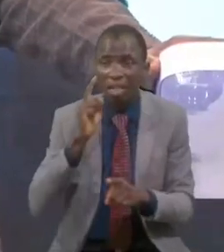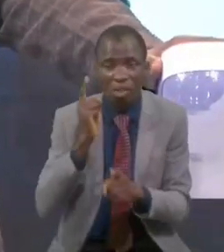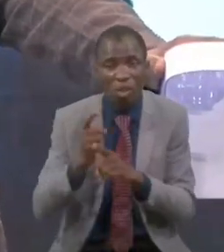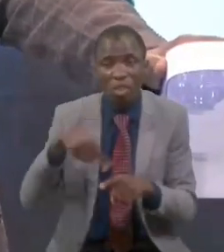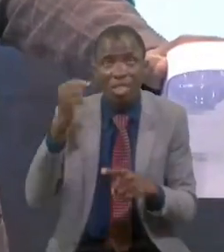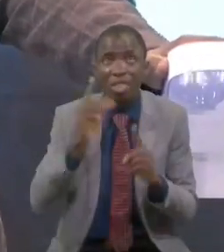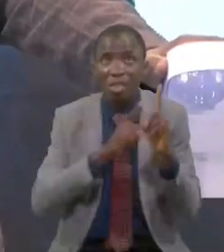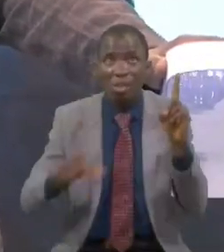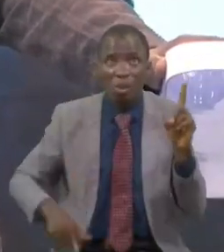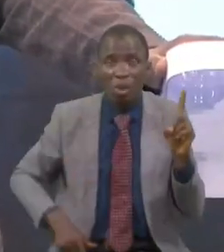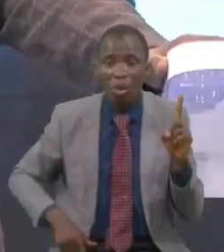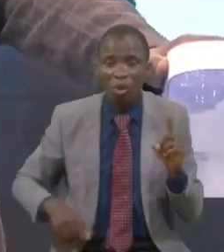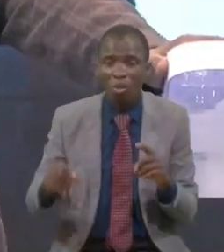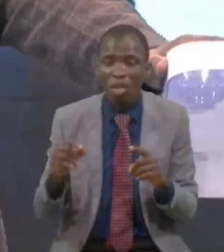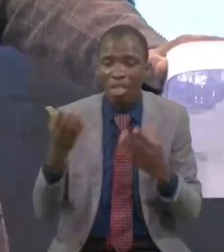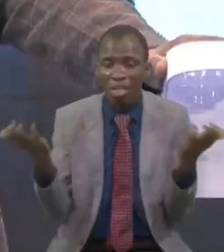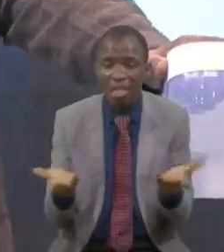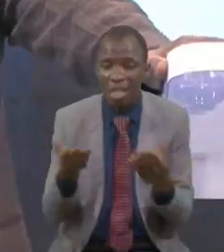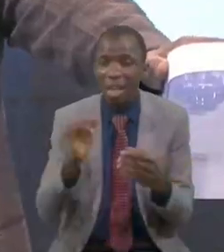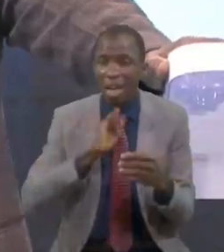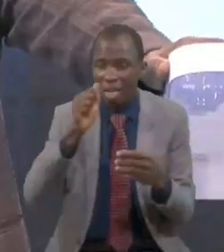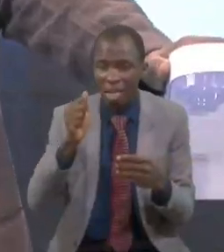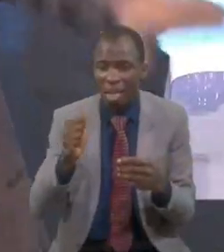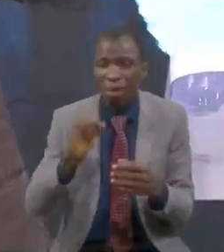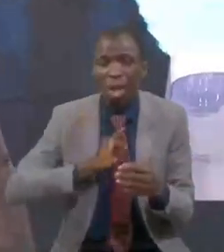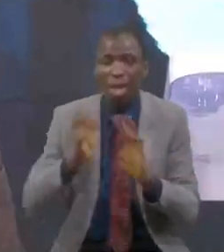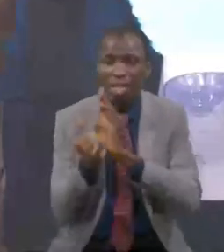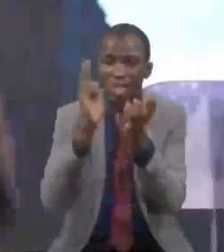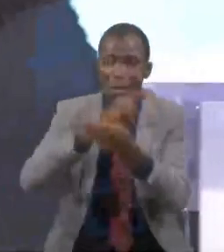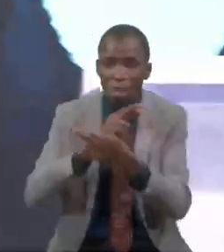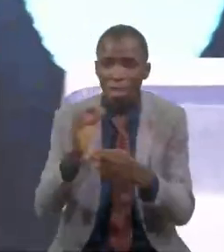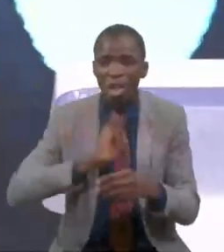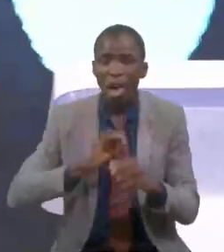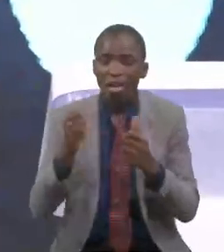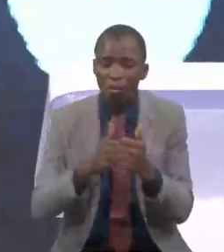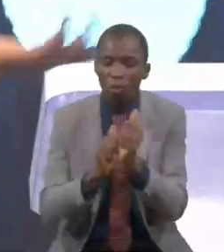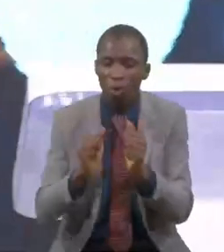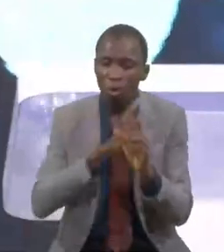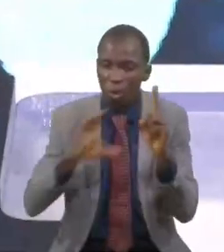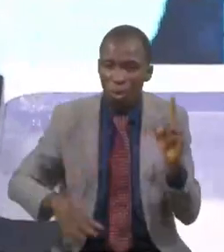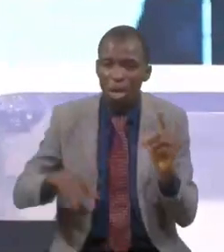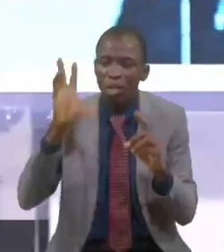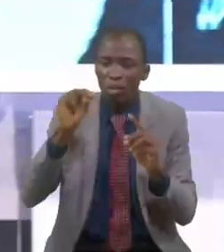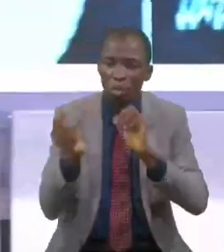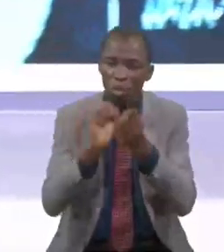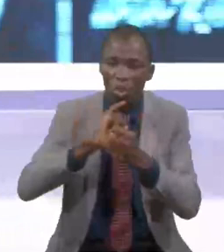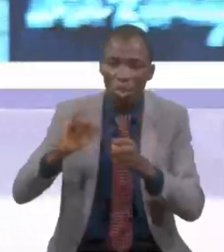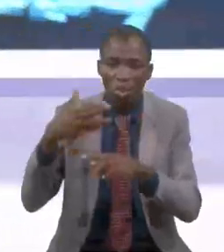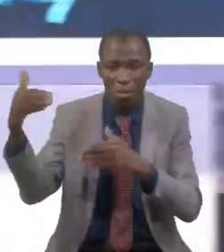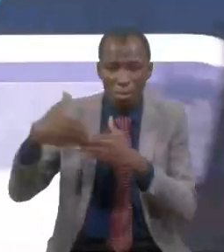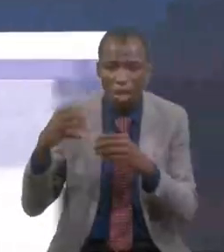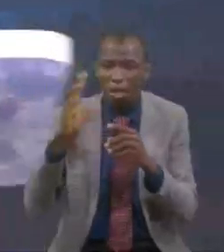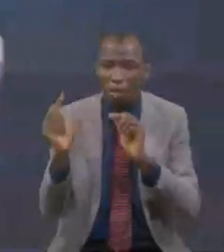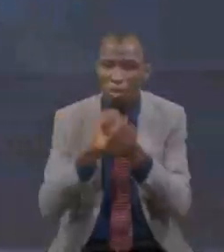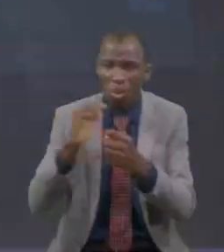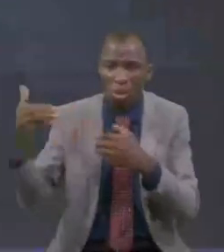pas payé pour cela je dis Seigneur me voici je me repends je suis Christ pas de retour pas de retour